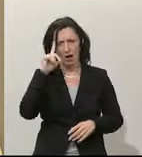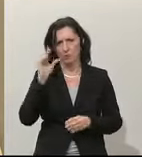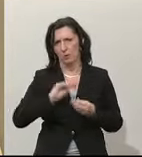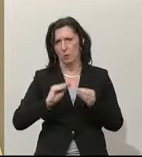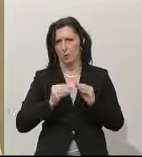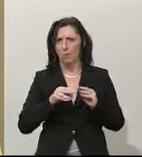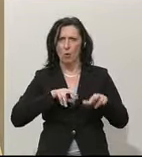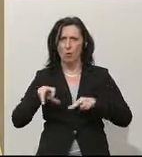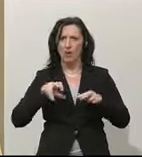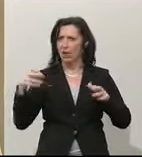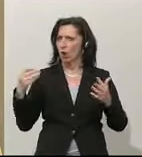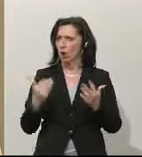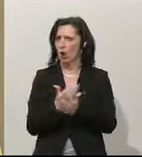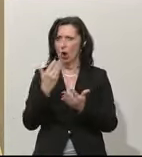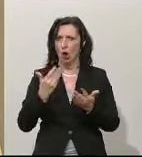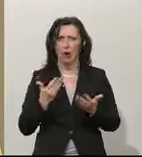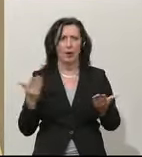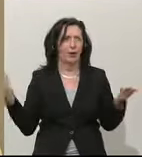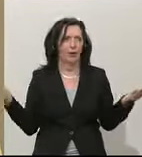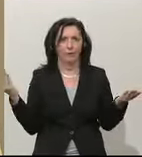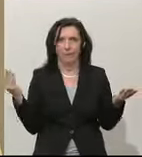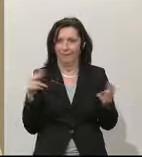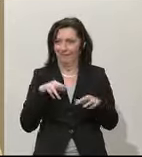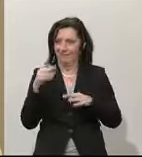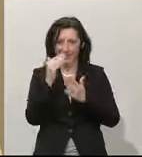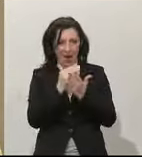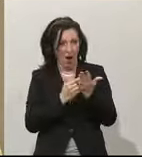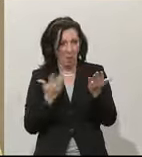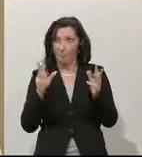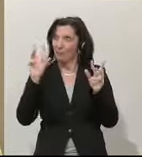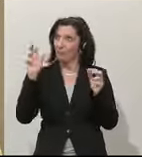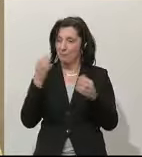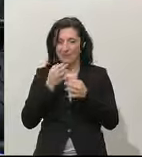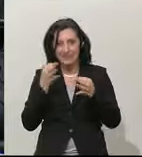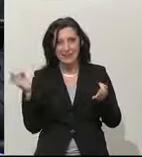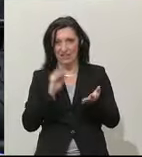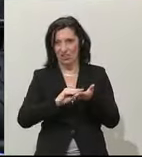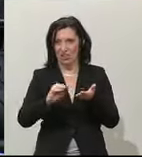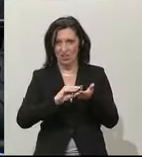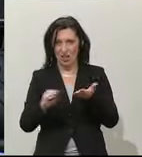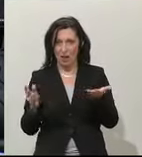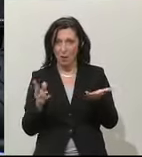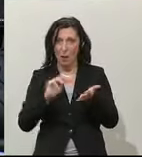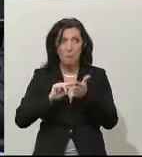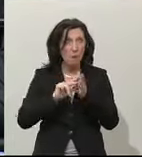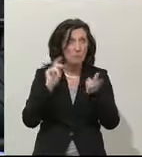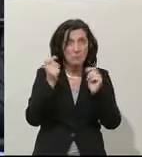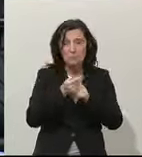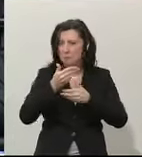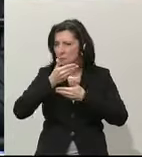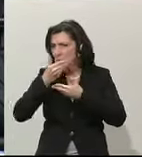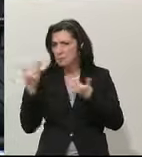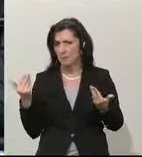die neue Regierung hat nichts ins Regierungsprogramm geschrieben, um das zu ändern. Mehr noch,